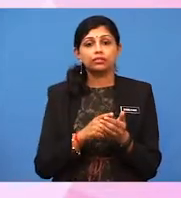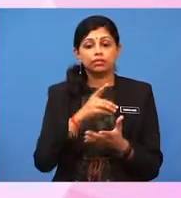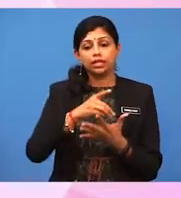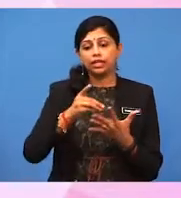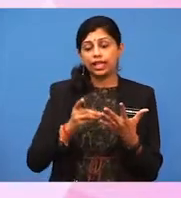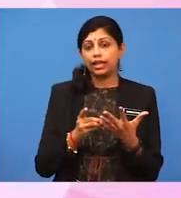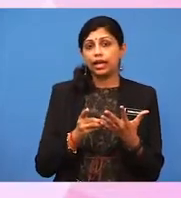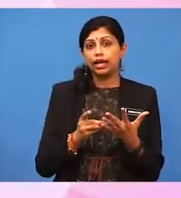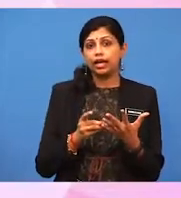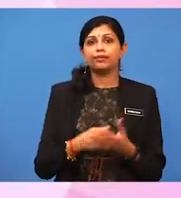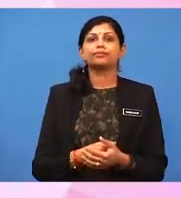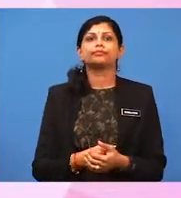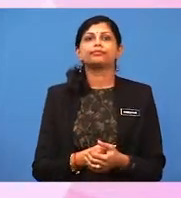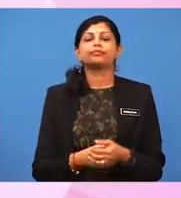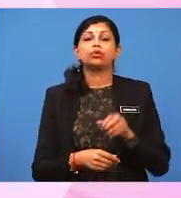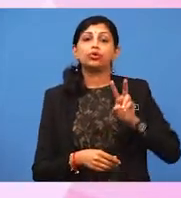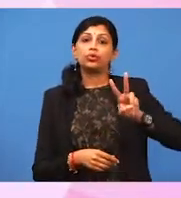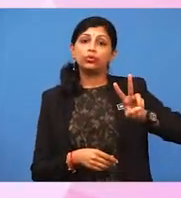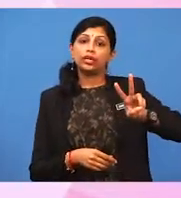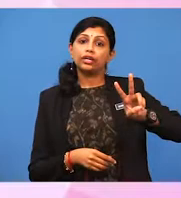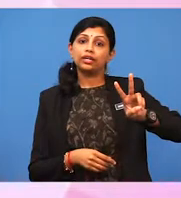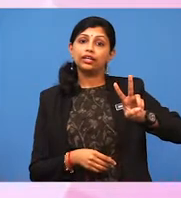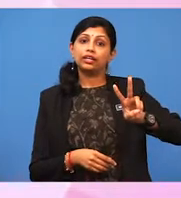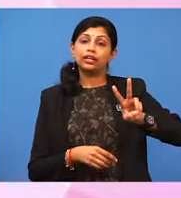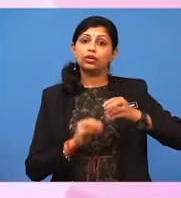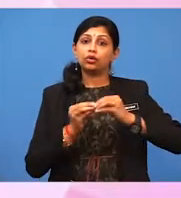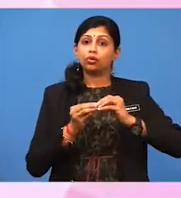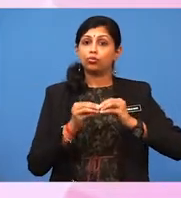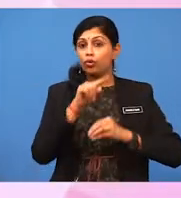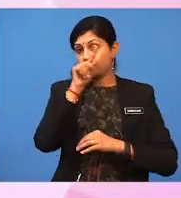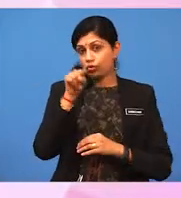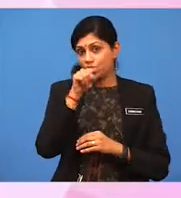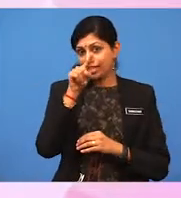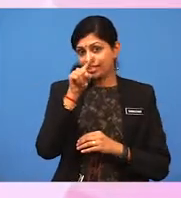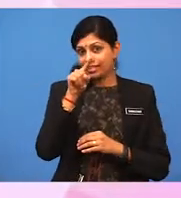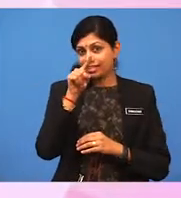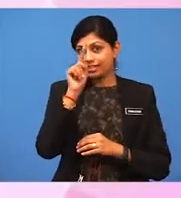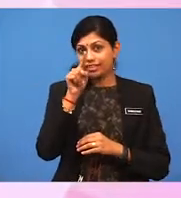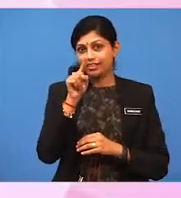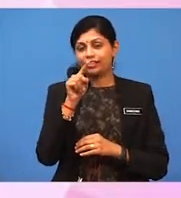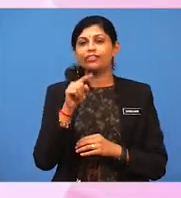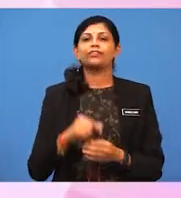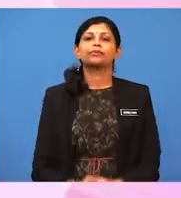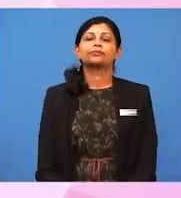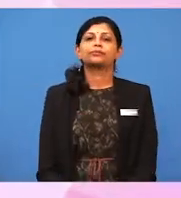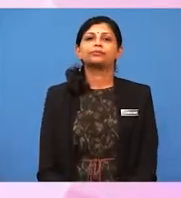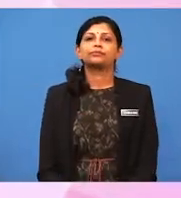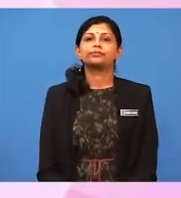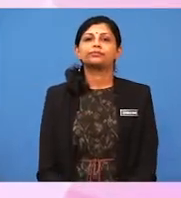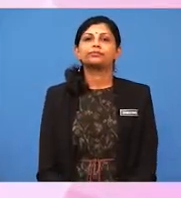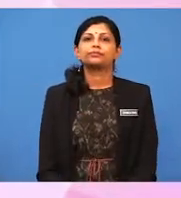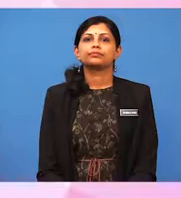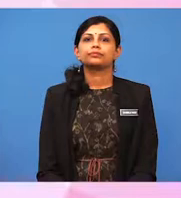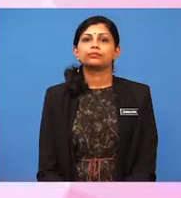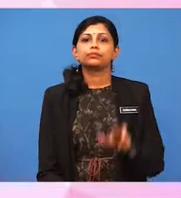jenis data yang terlibat. Nombor dua adalah nombor bulat, maka jenis data adalah integer.